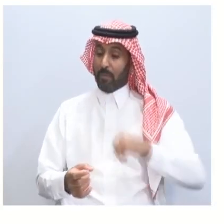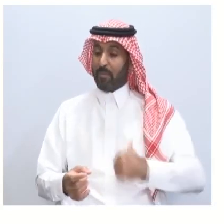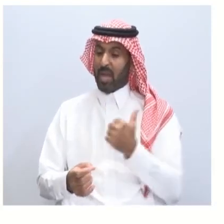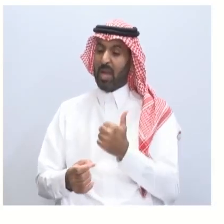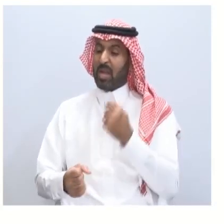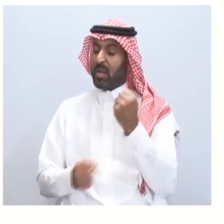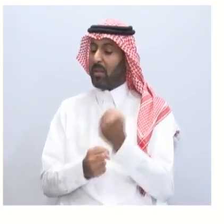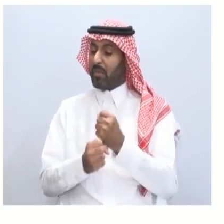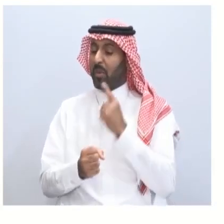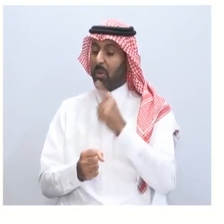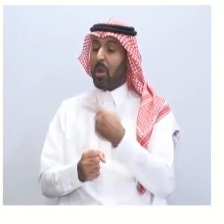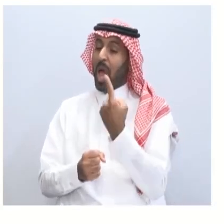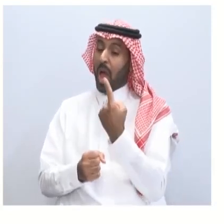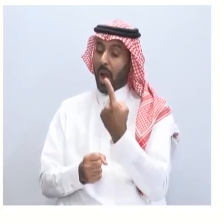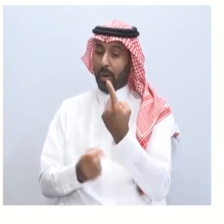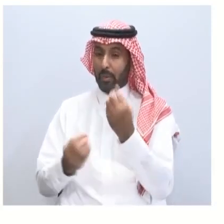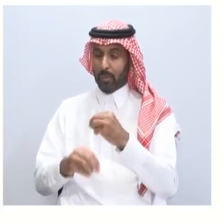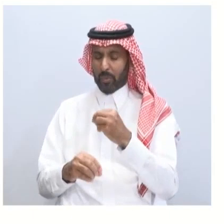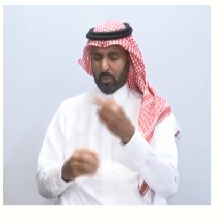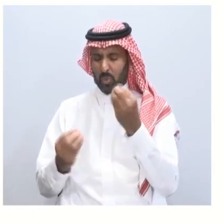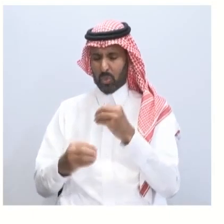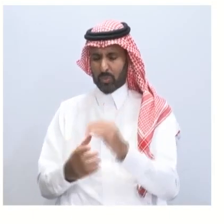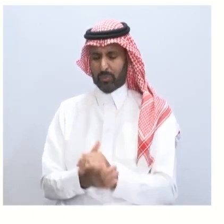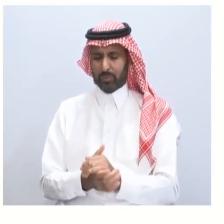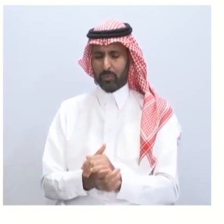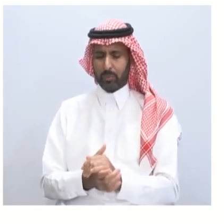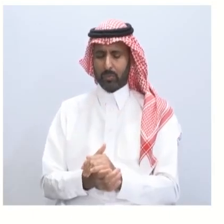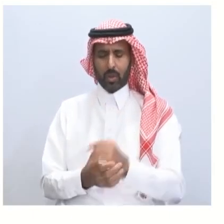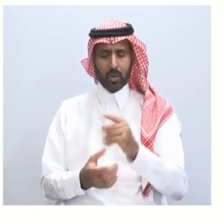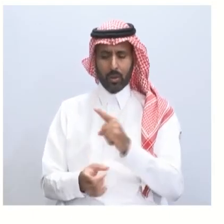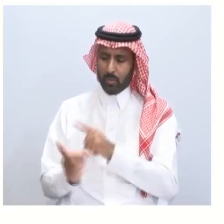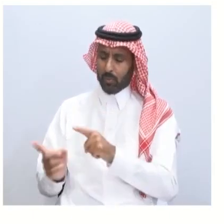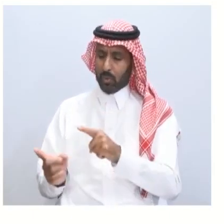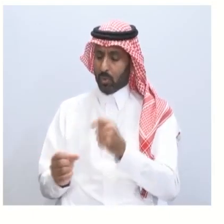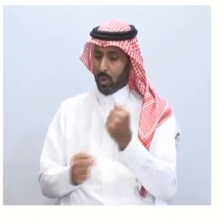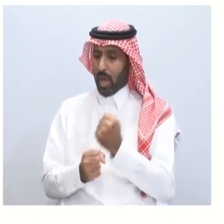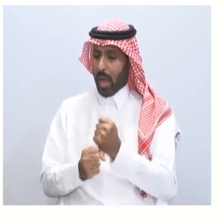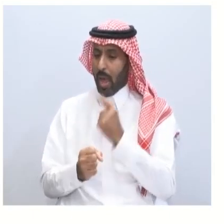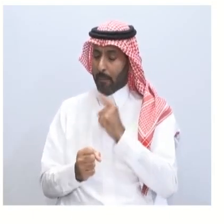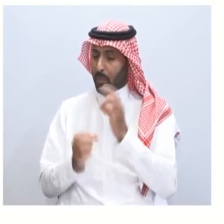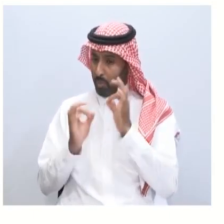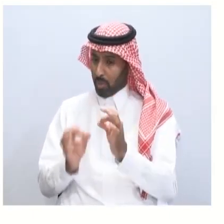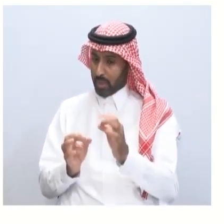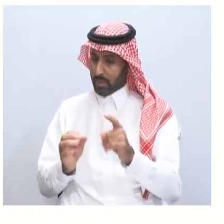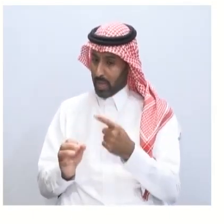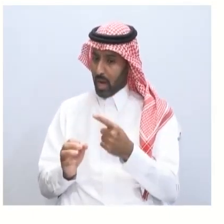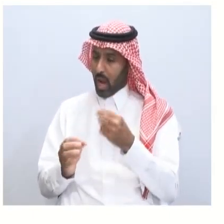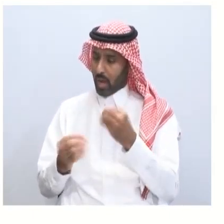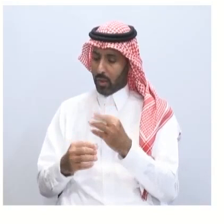الذي سينفذ المهمه بنفسه بمفرده من سيكون عمله متقنا